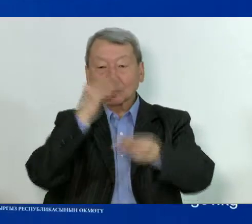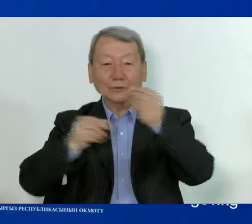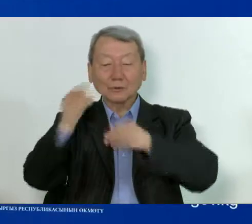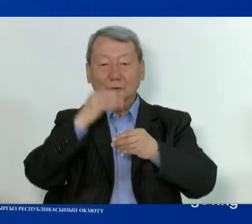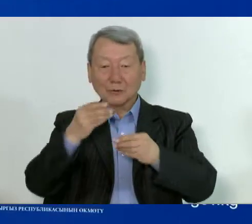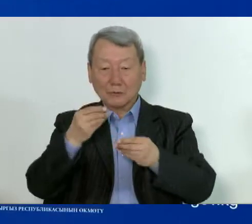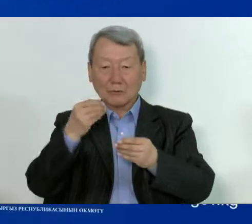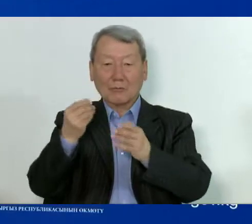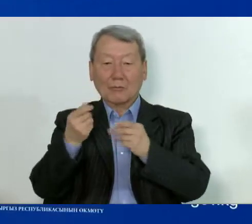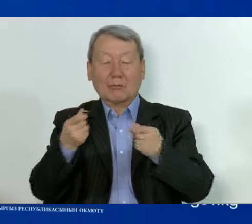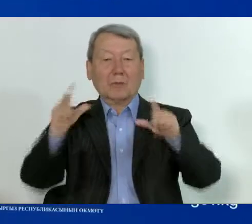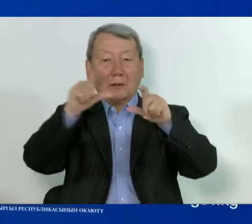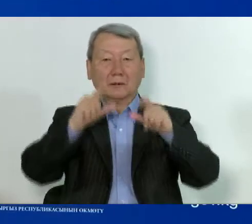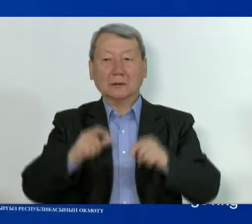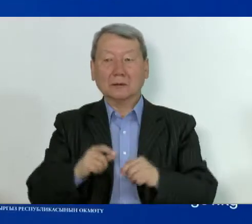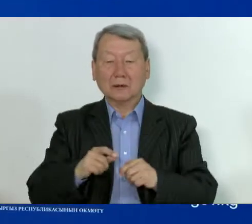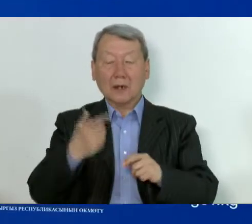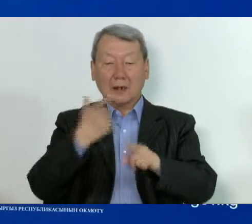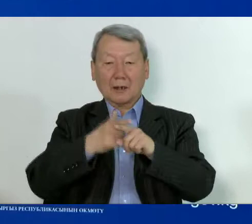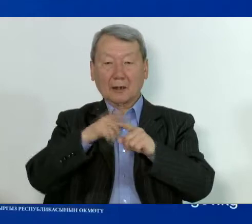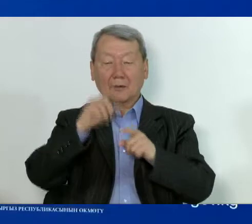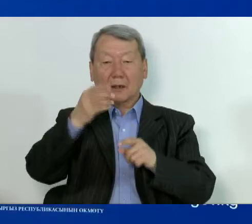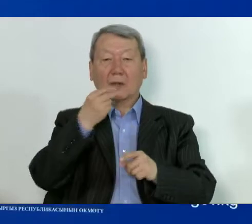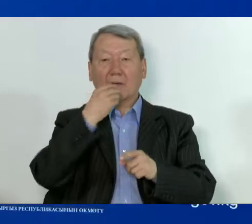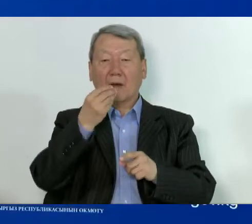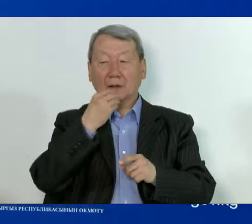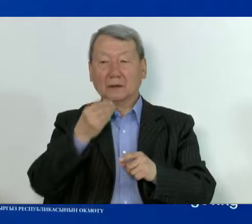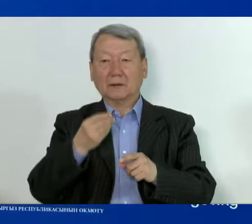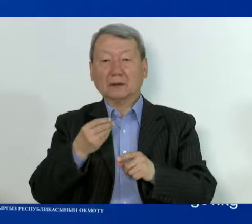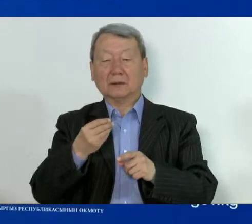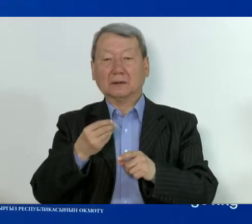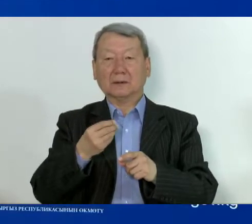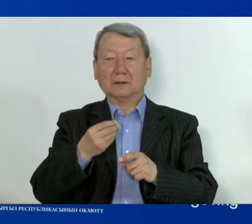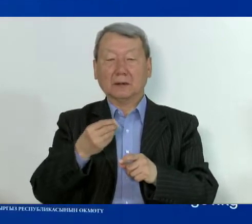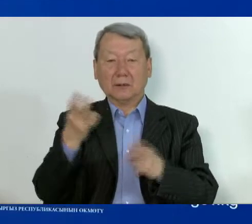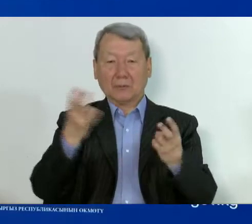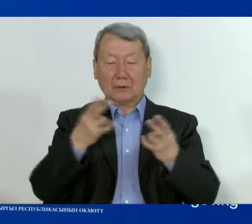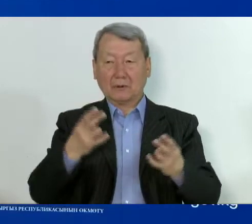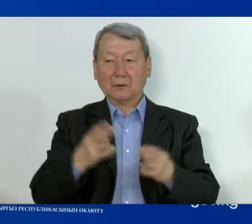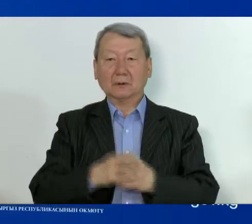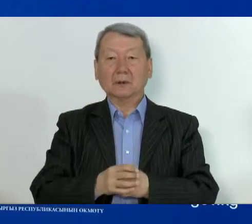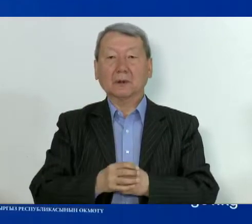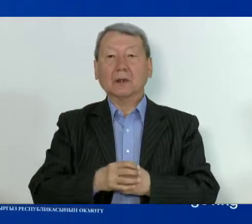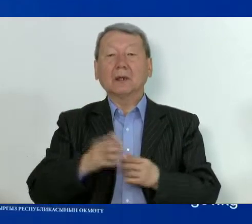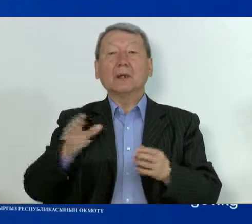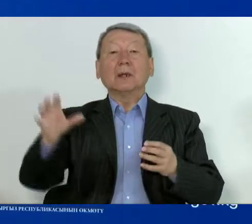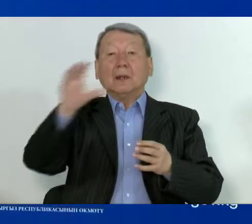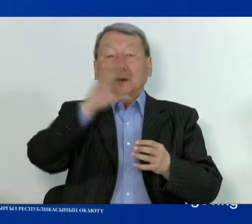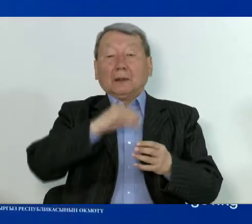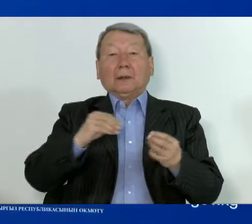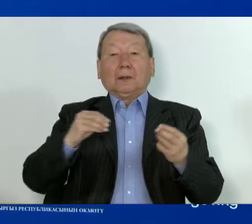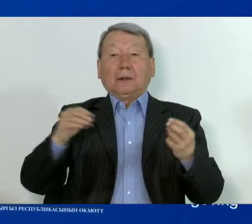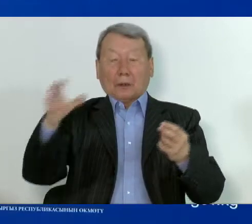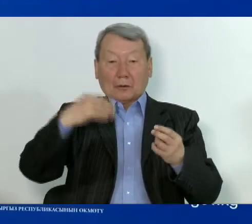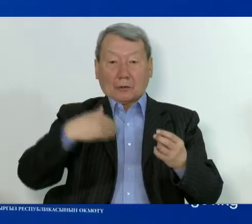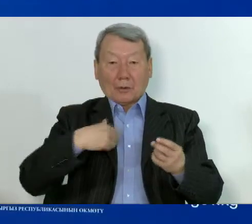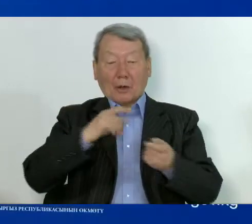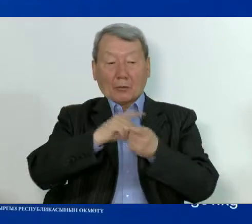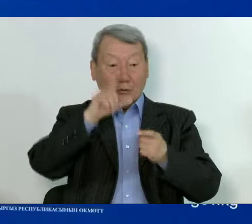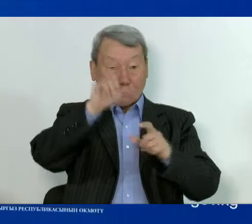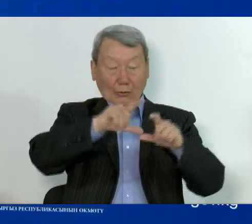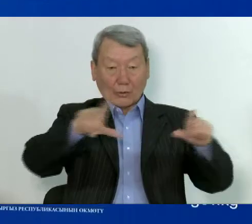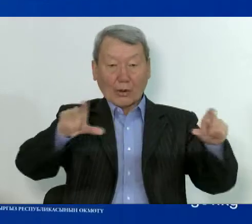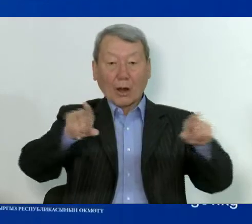создаваемого дефицита и завышения цен на товары первой необходимости. Этим мы создаем продавцам